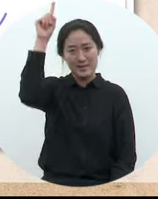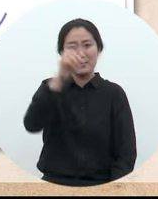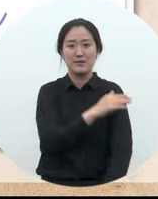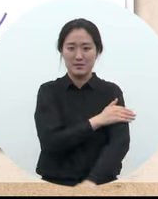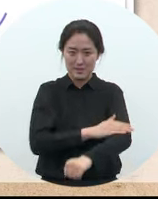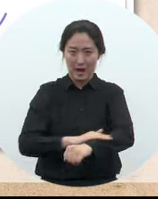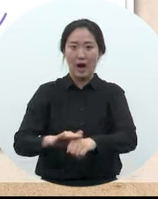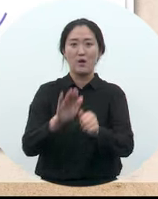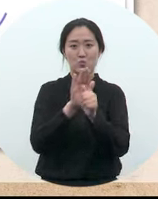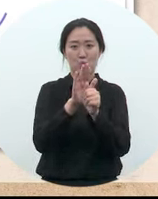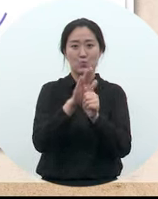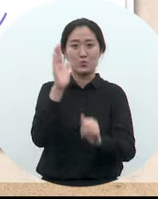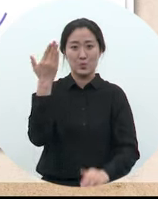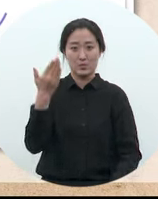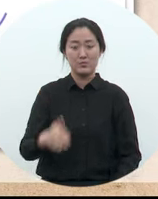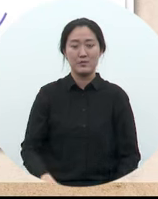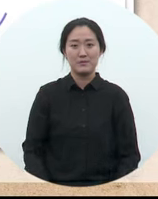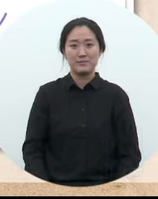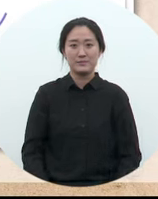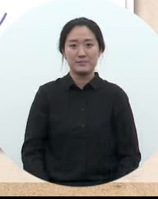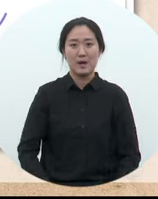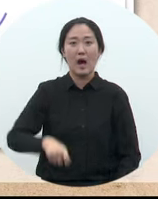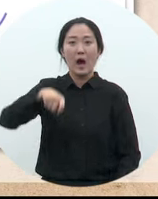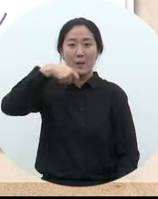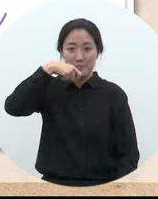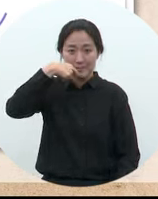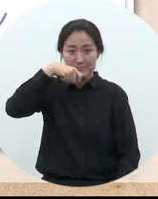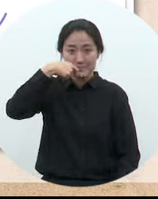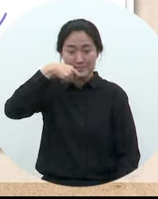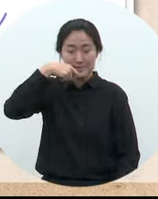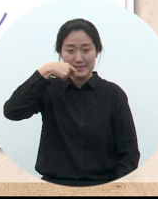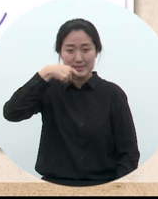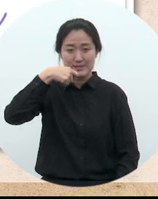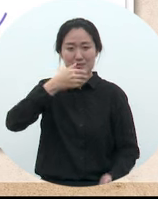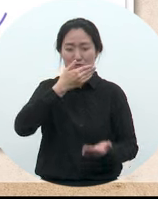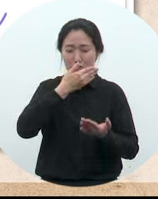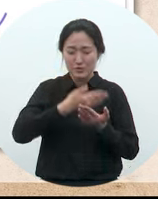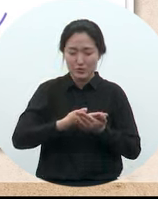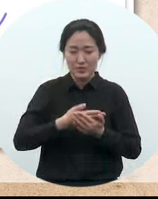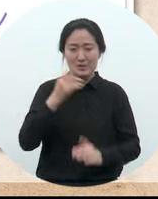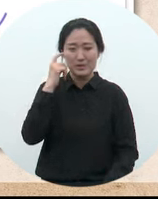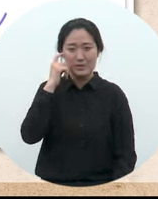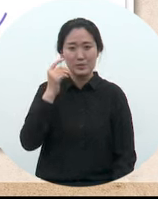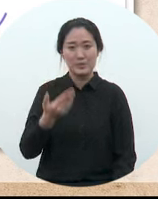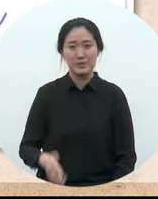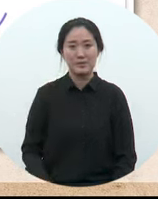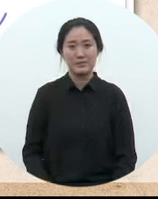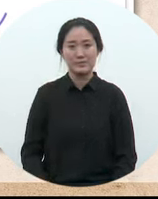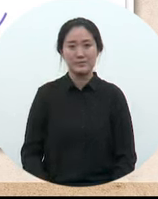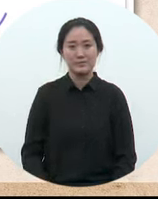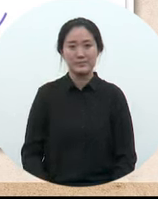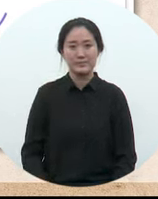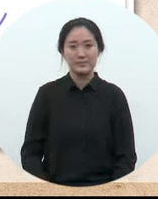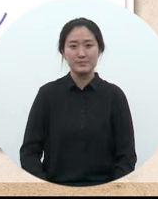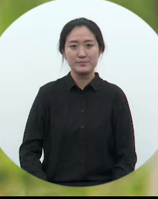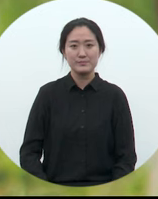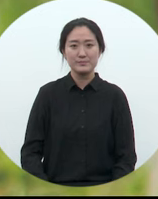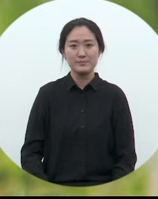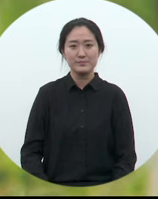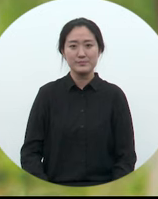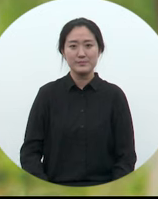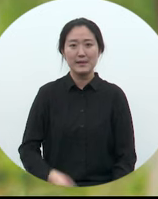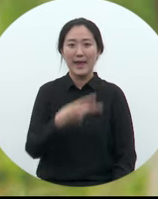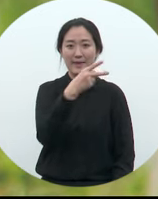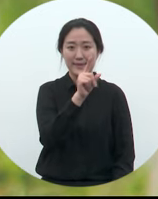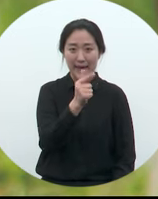경우에는 성장이 당연히 도움이 많이 되고요. 그리고 또 이제 먹는 음식, 이런 것도 굉장히 중요한 요소입니다.